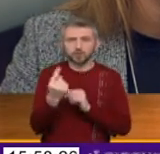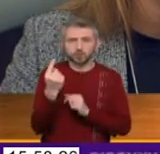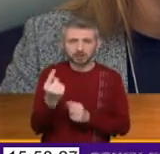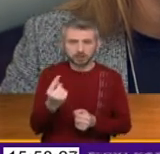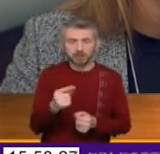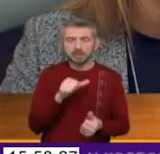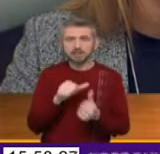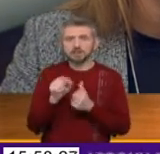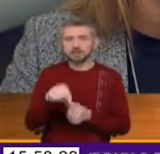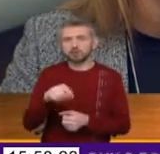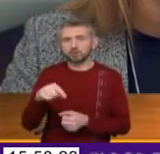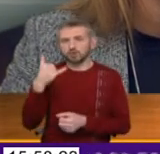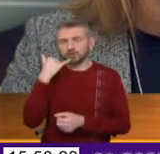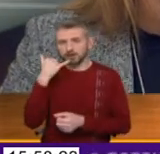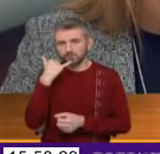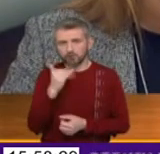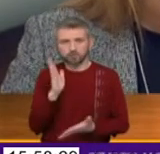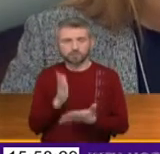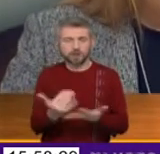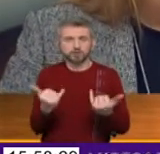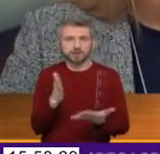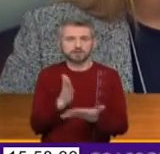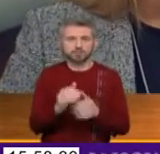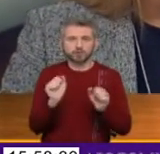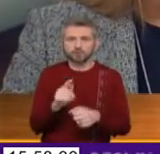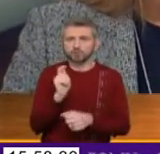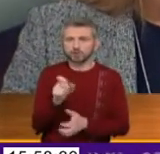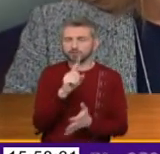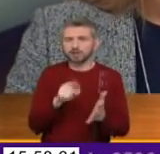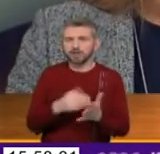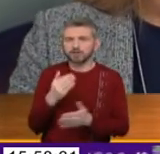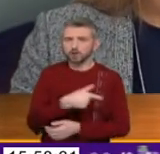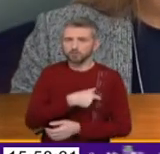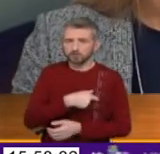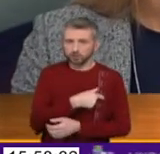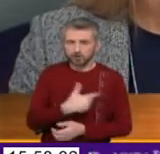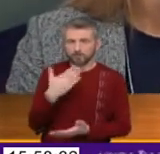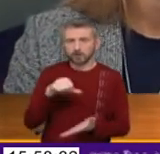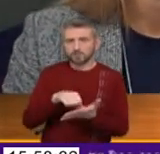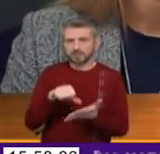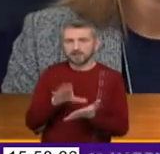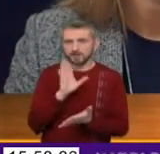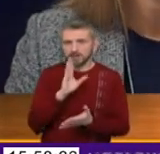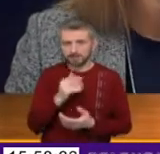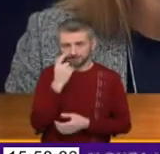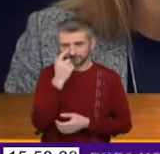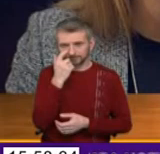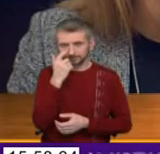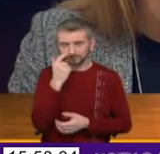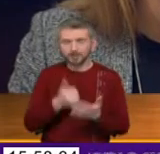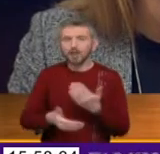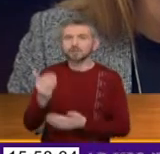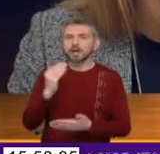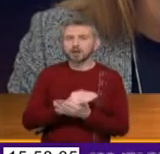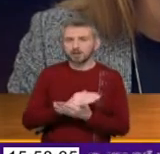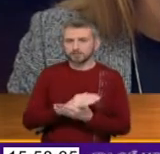223-09-71, саме за цим номером телефону прямо зараз є можливість поставити питання вашому депутату, вашій представниці. Пані Наталі, нарешті доходимо